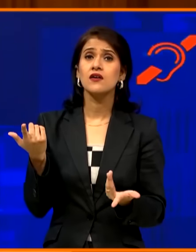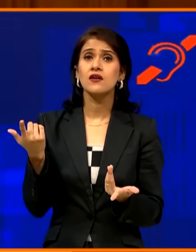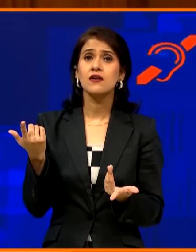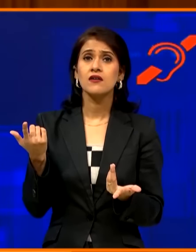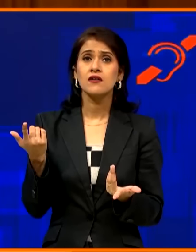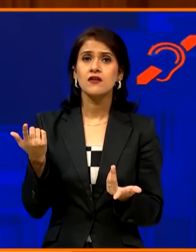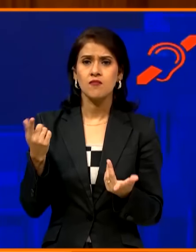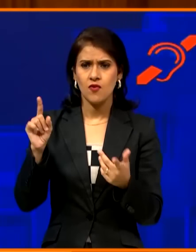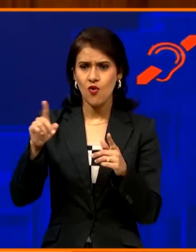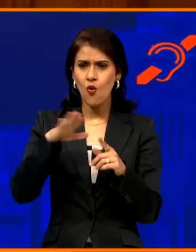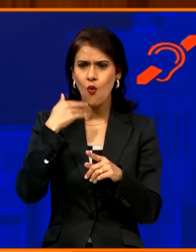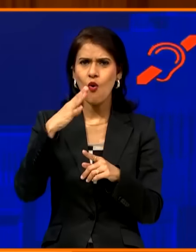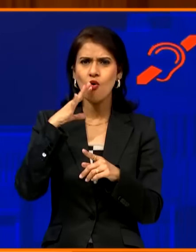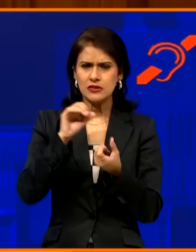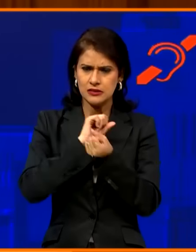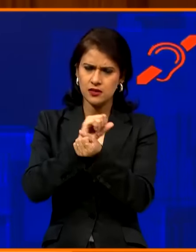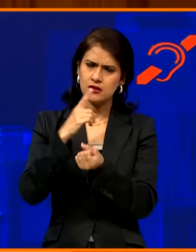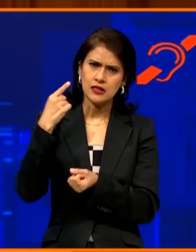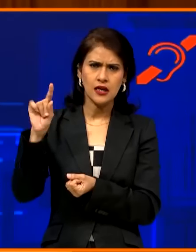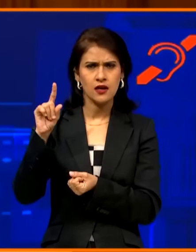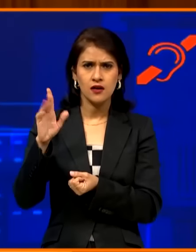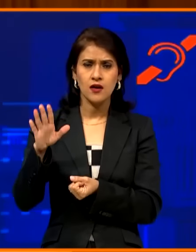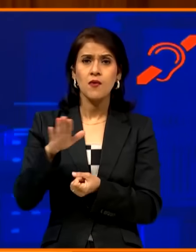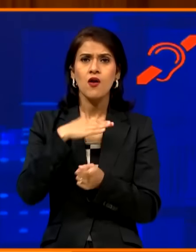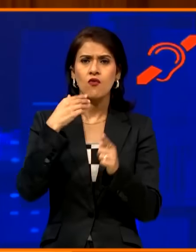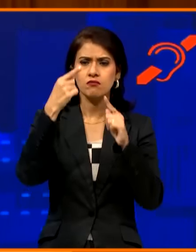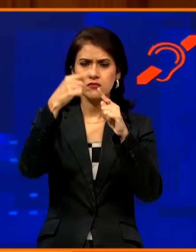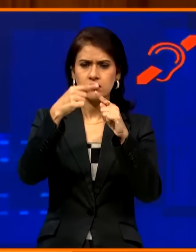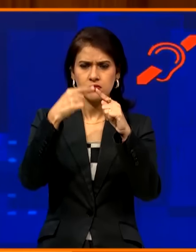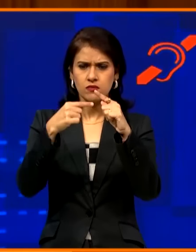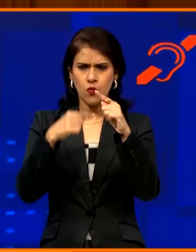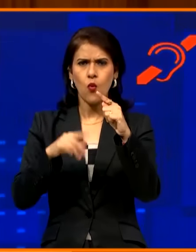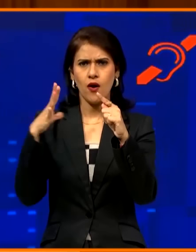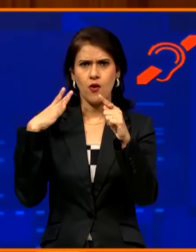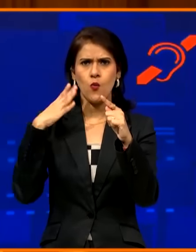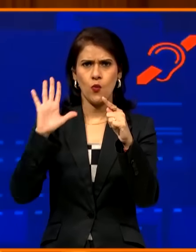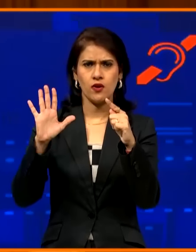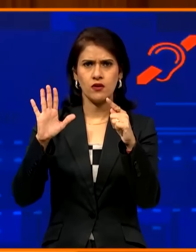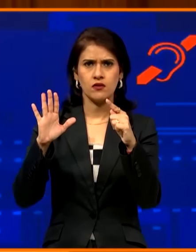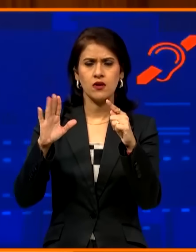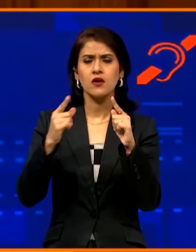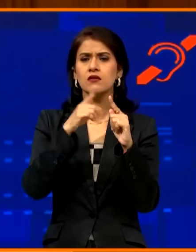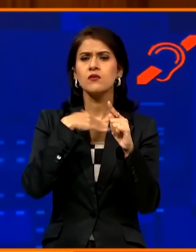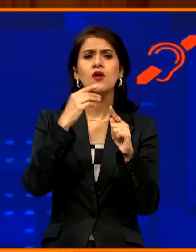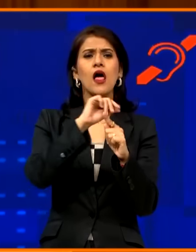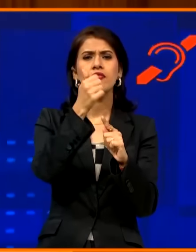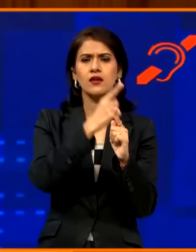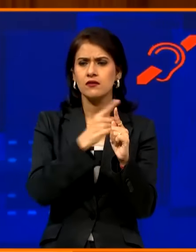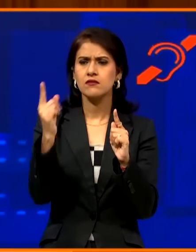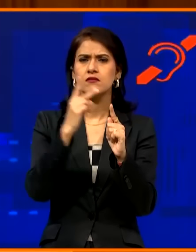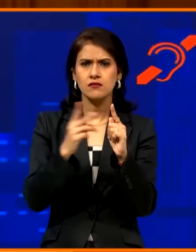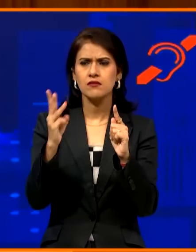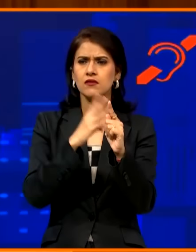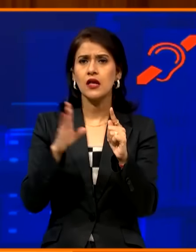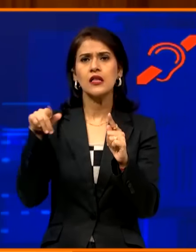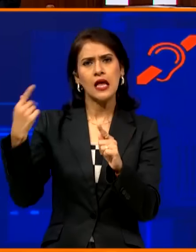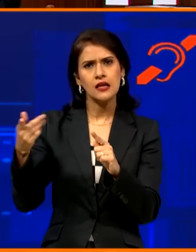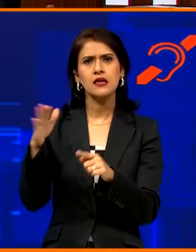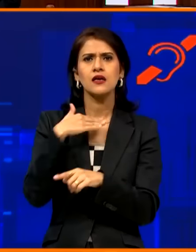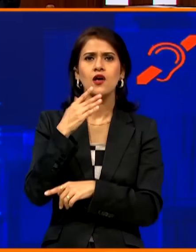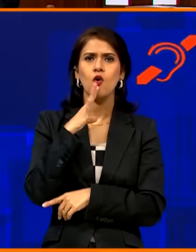प्रायोरिटी बेसिस पर फांसी दी ग क्या मतलब है इसका